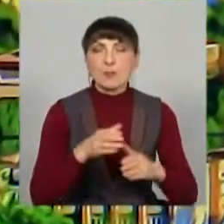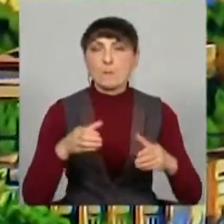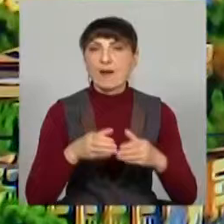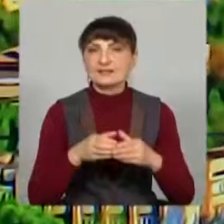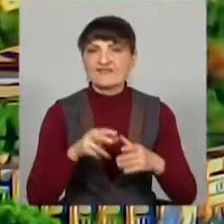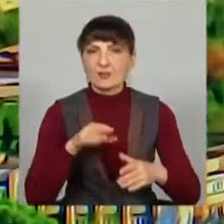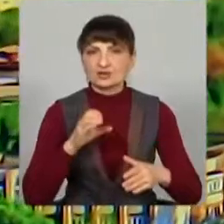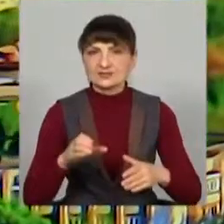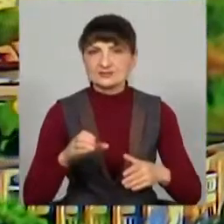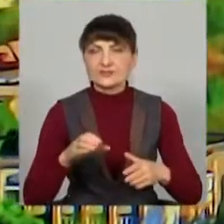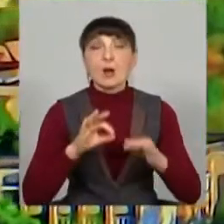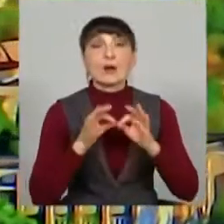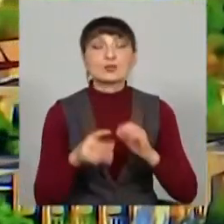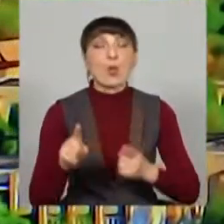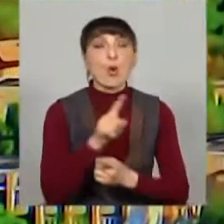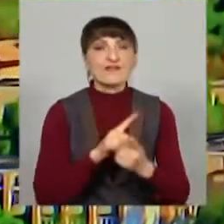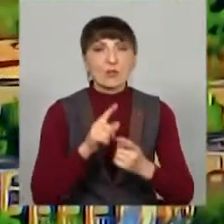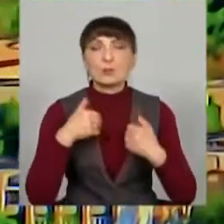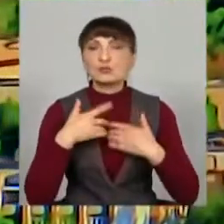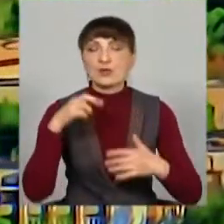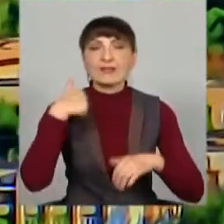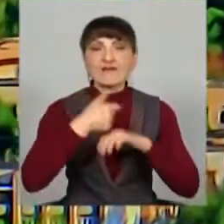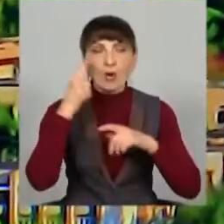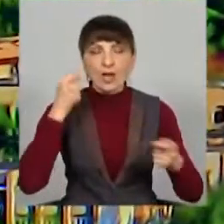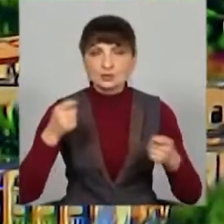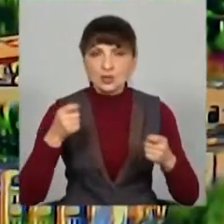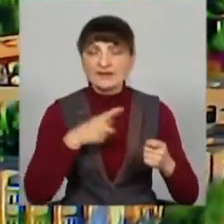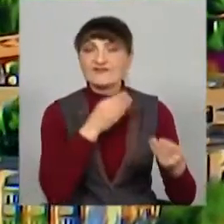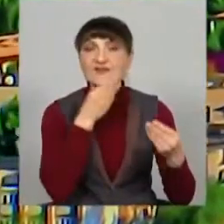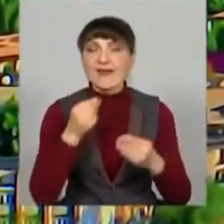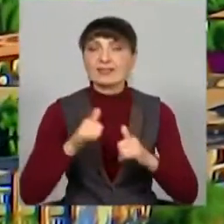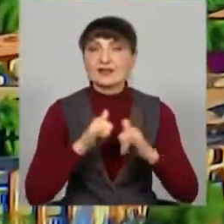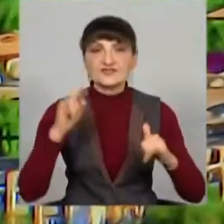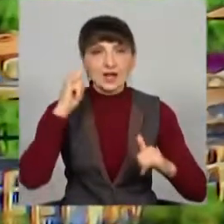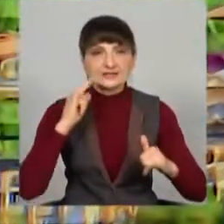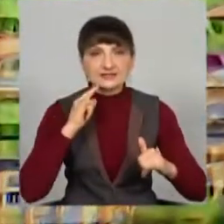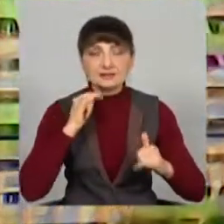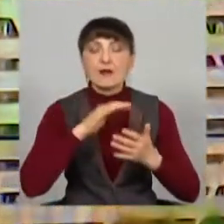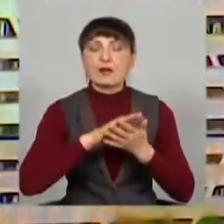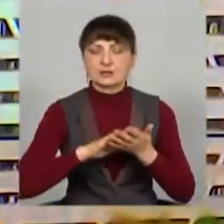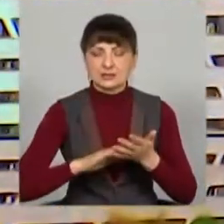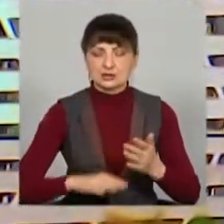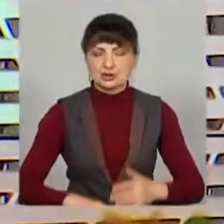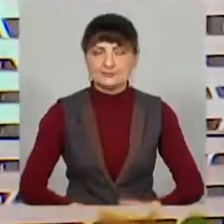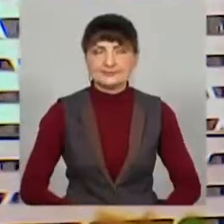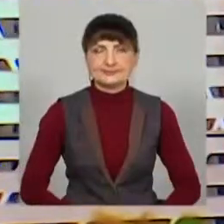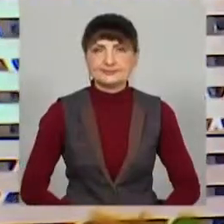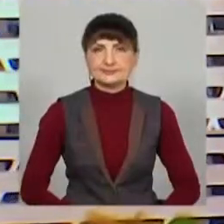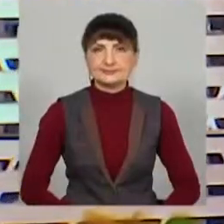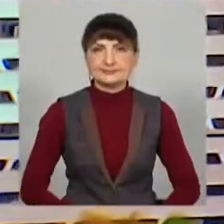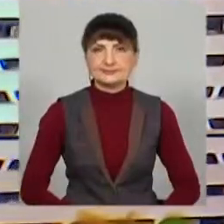Мажилис. Подробнее о реформах, предложенных главой государства и их влиянии на развитие страны, материал Дамира Анитова.